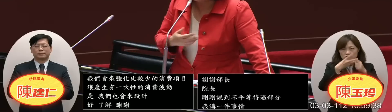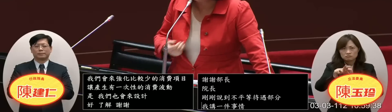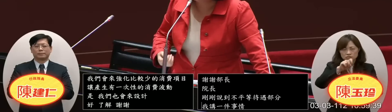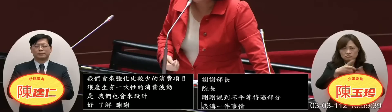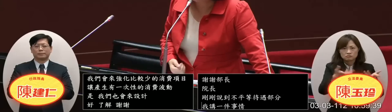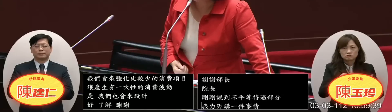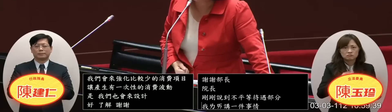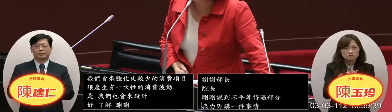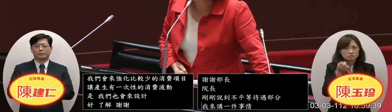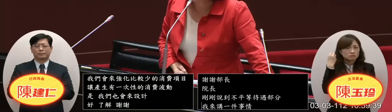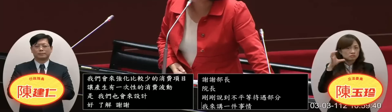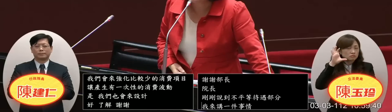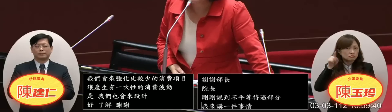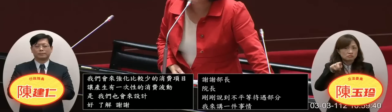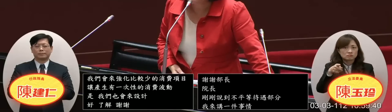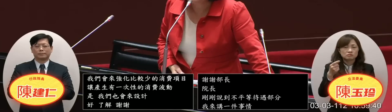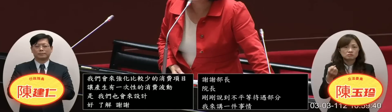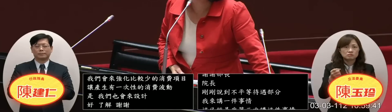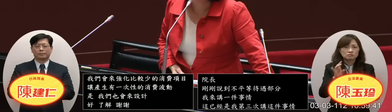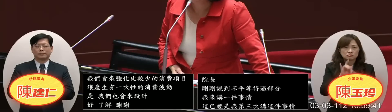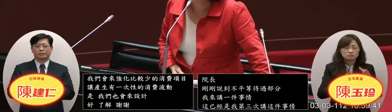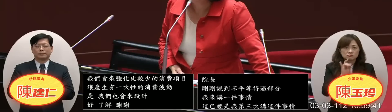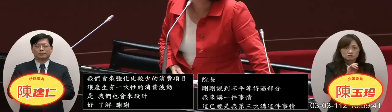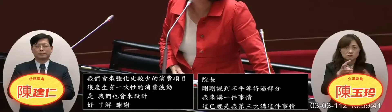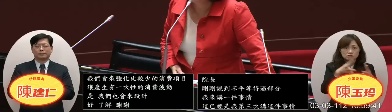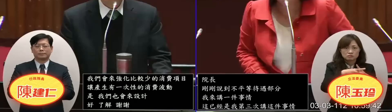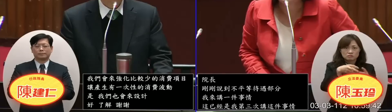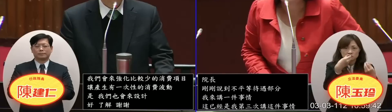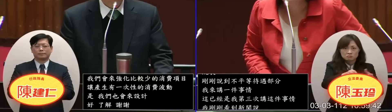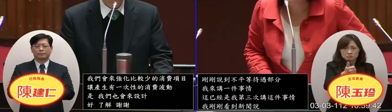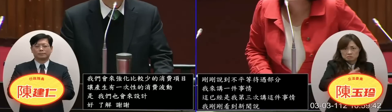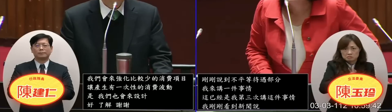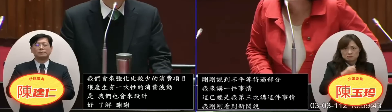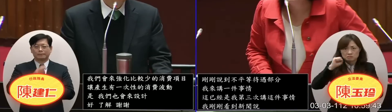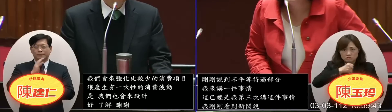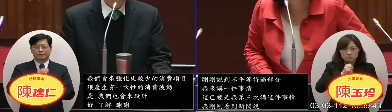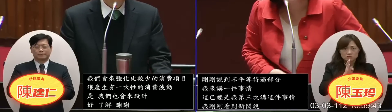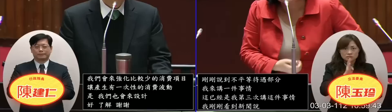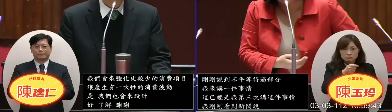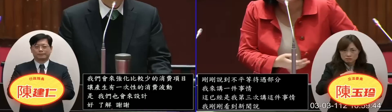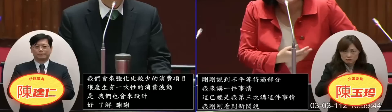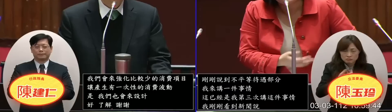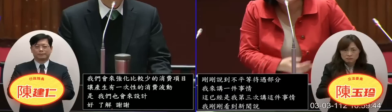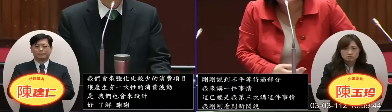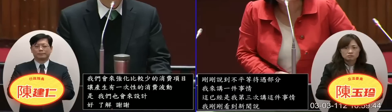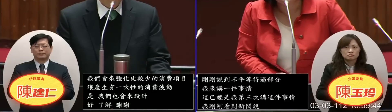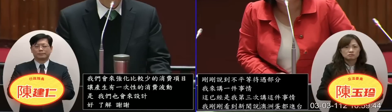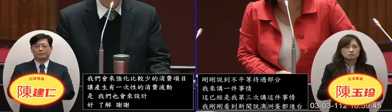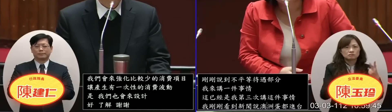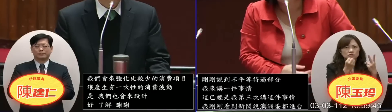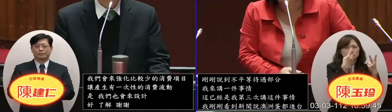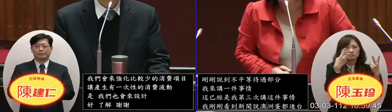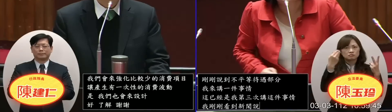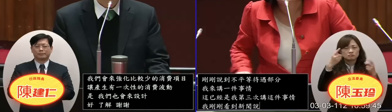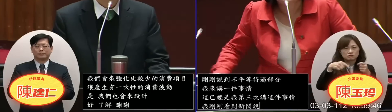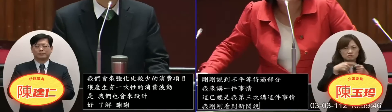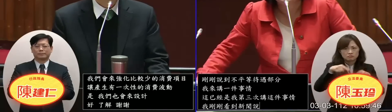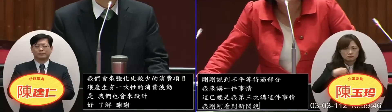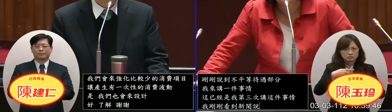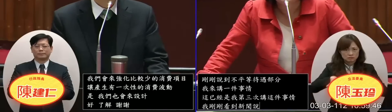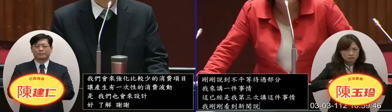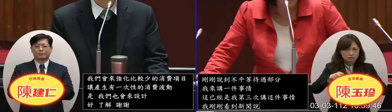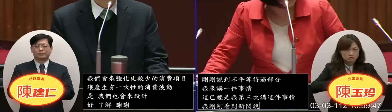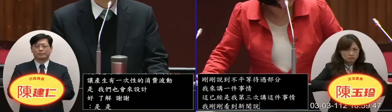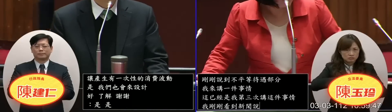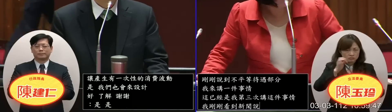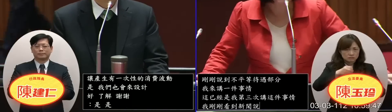我刚刚看到新闻说澳洲的蛋都已经进来台湾了，对吧？你知道吧？ 是。 因为我在2019年第一次讲这个鸡蛋的